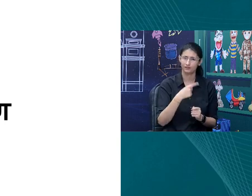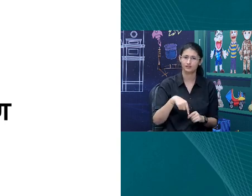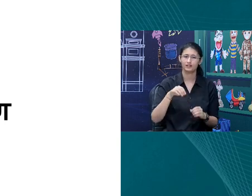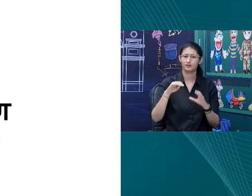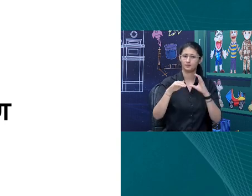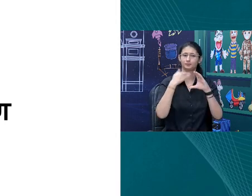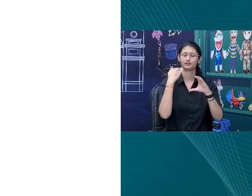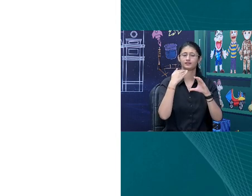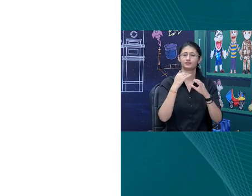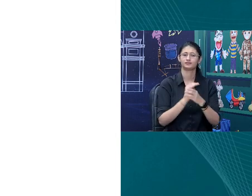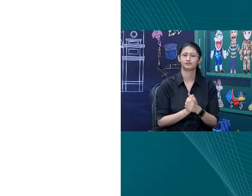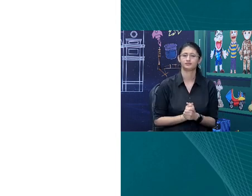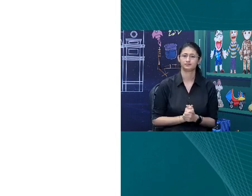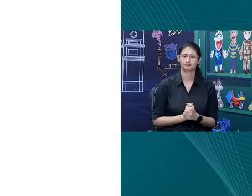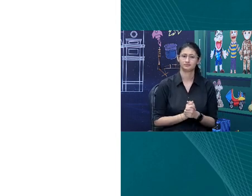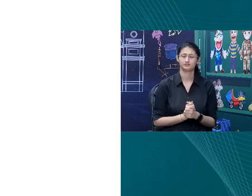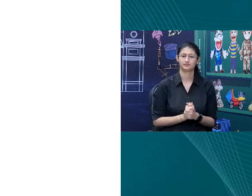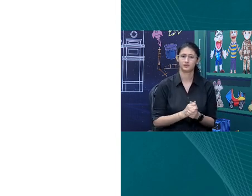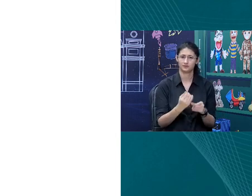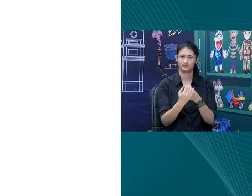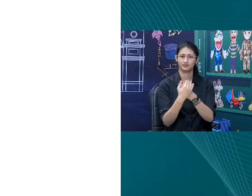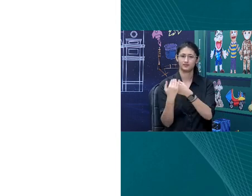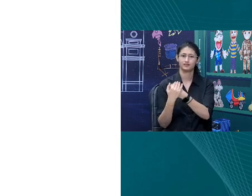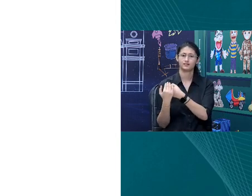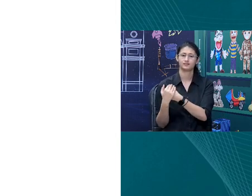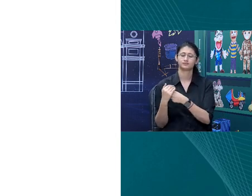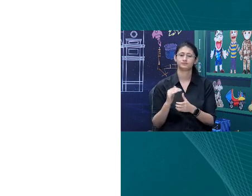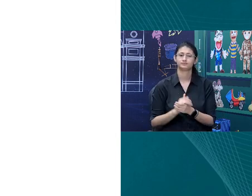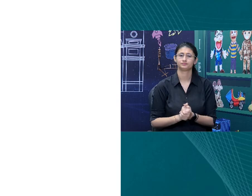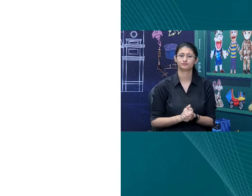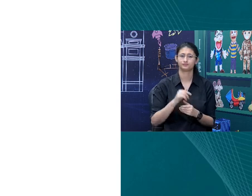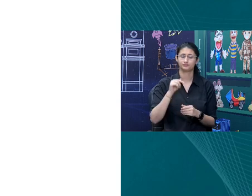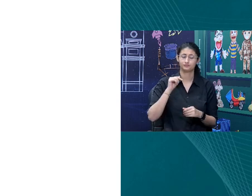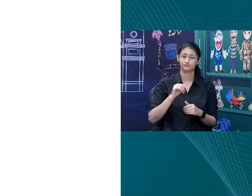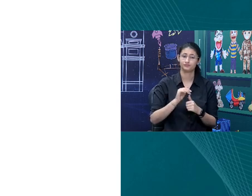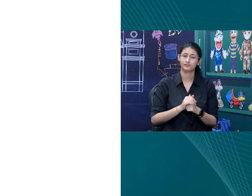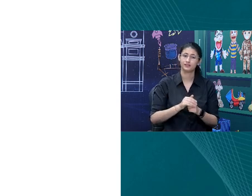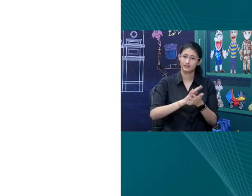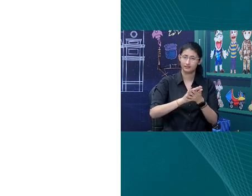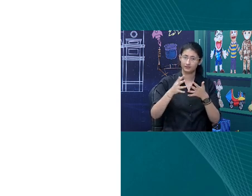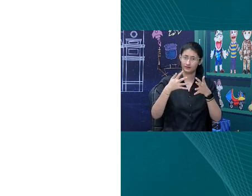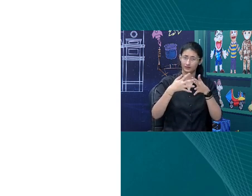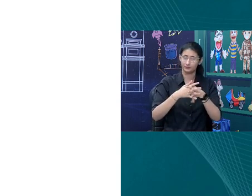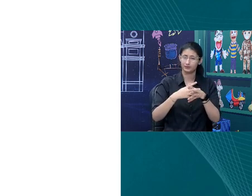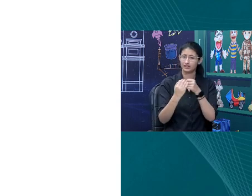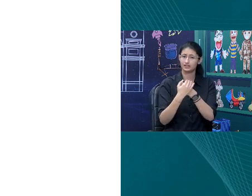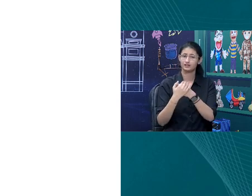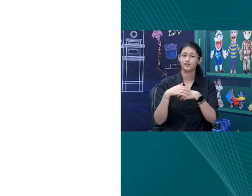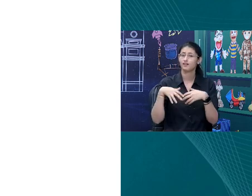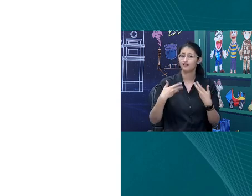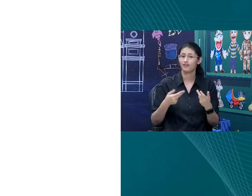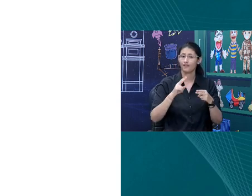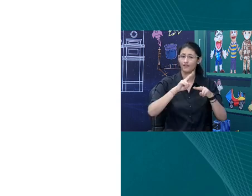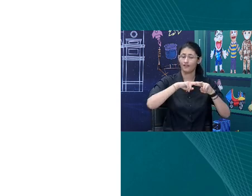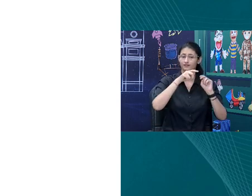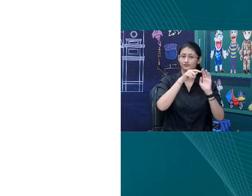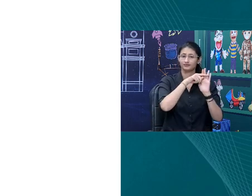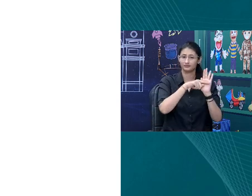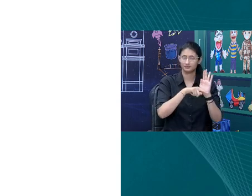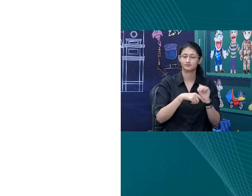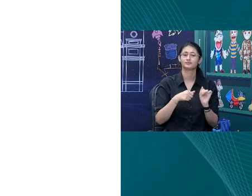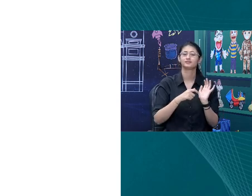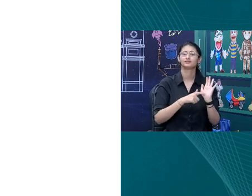भेजने के लिए यह ग्रह कार्य की जो प्रस्तुति का है प्रारूप यानी की आप उसे हम तक कैसे भेजेंगे अपना नाम लिखें कक्षा